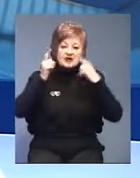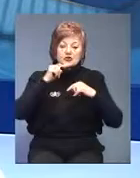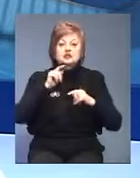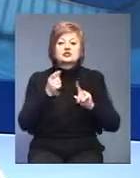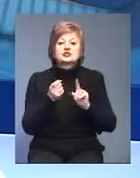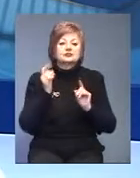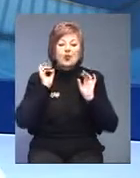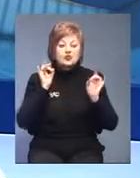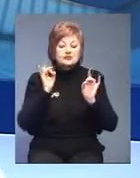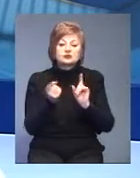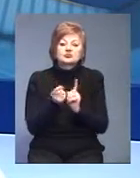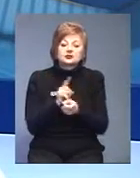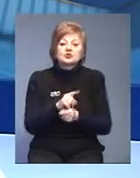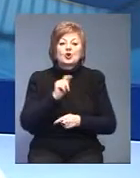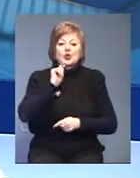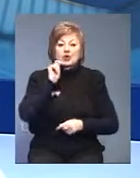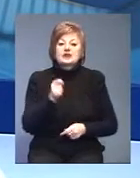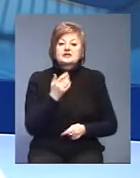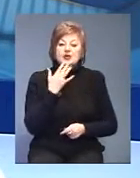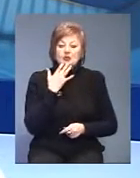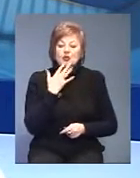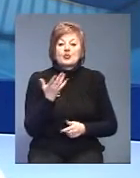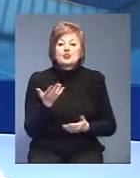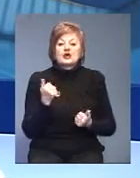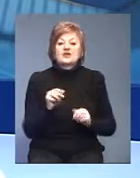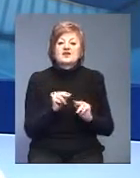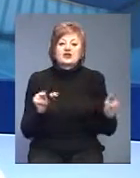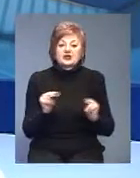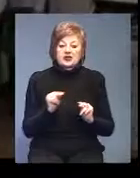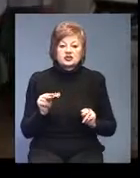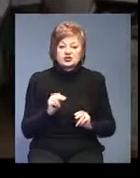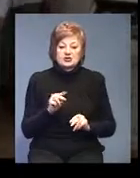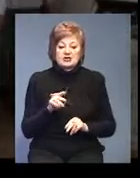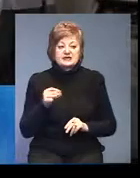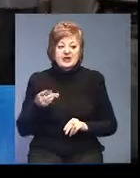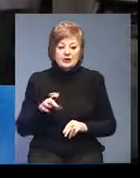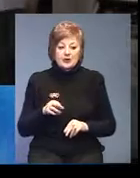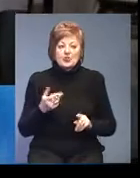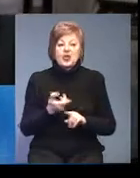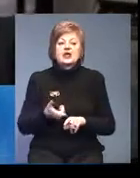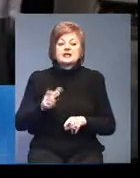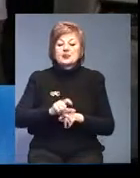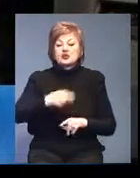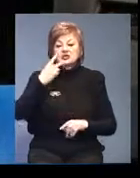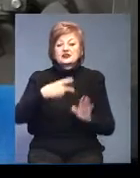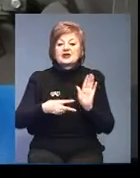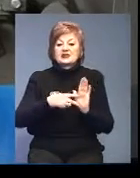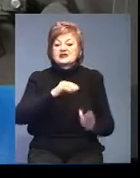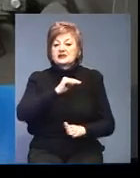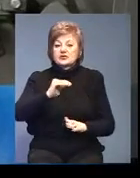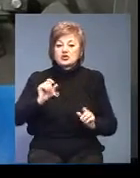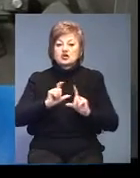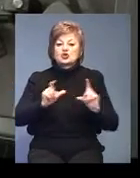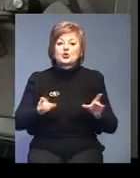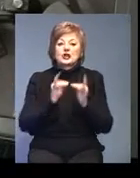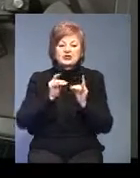українською мовою, запросили семикласників із Козацького ліцею. Для більшості з 27 вихованців